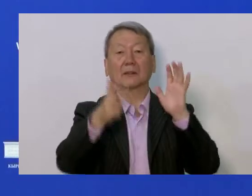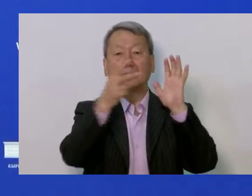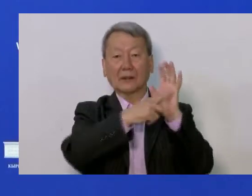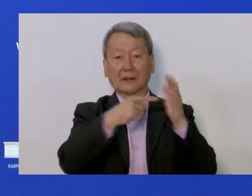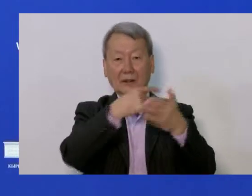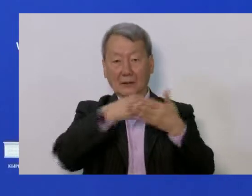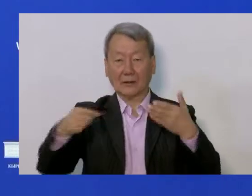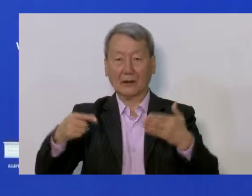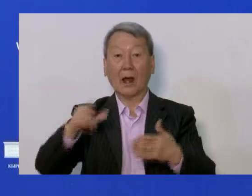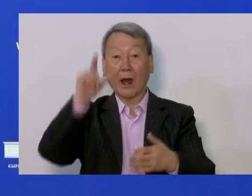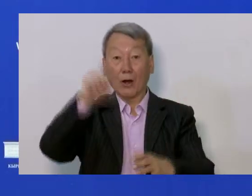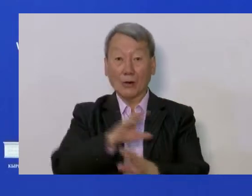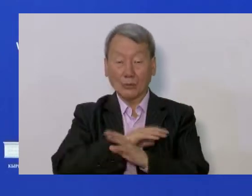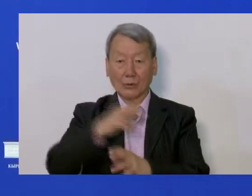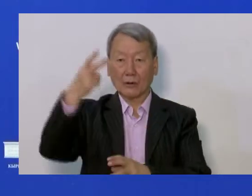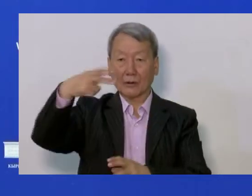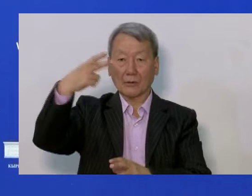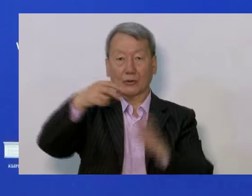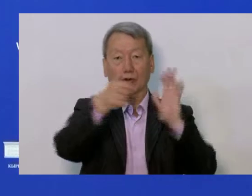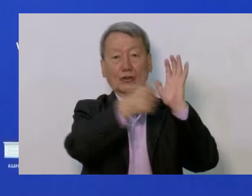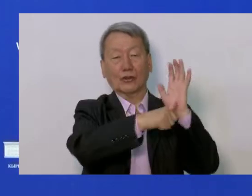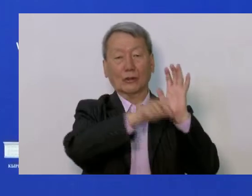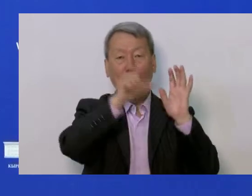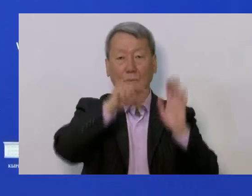чыгып каза болгондор 26.